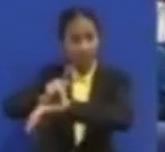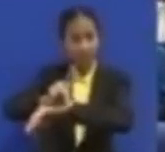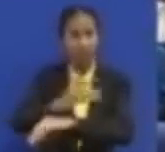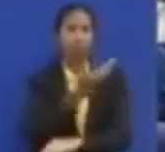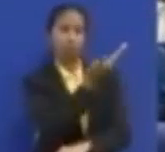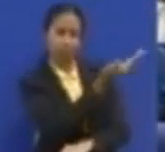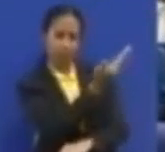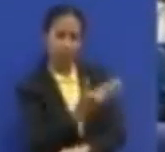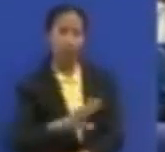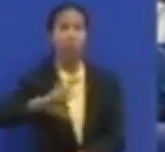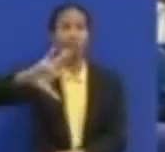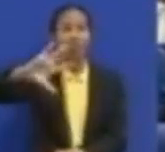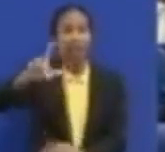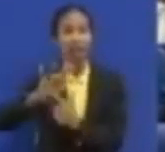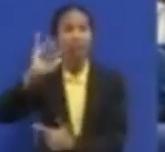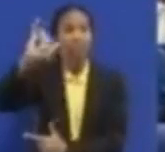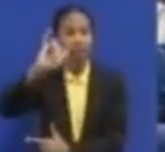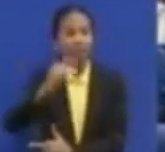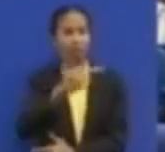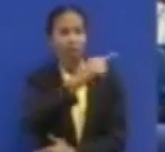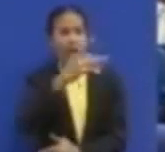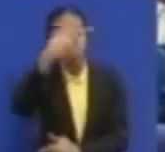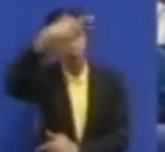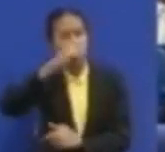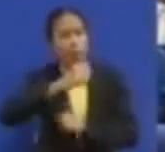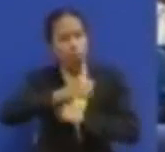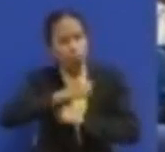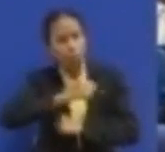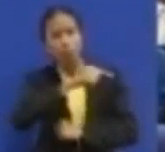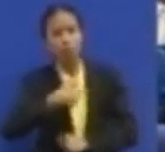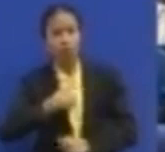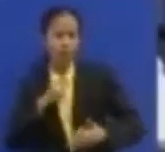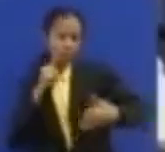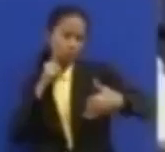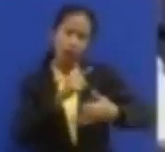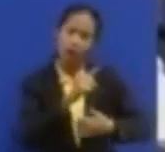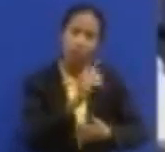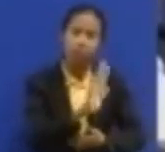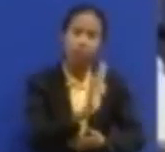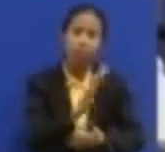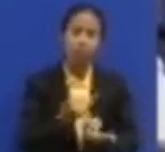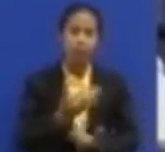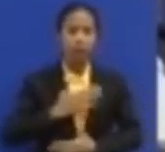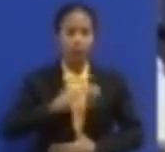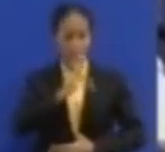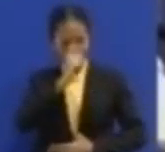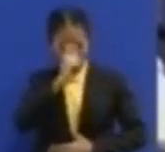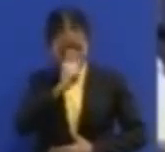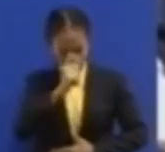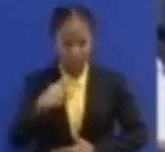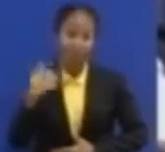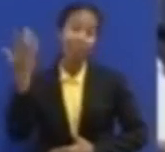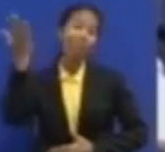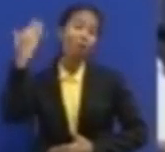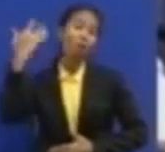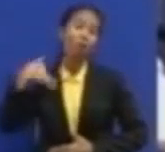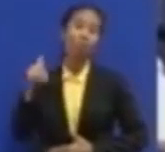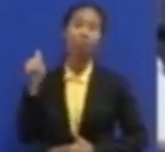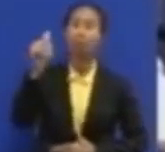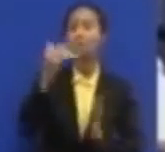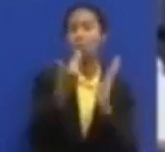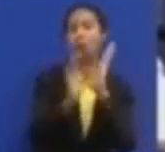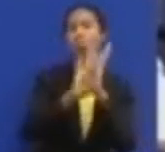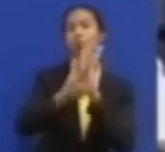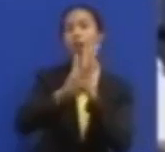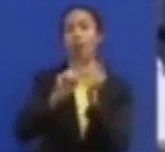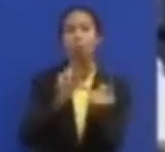มเนี่ยนะครับผมไม่เคยด่าว่าท่านที่ท่านว่าผมนะครับผมมีแต่เคารพไปบุรีรัมย์ทีไรก็เห็นรูปท่านเยอะแยะมากมายแต่ผ